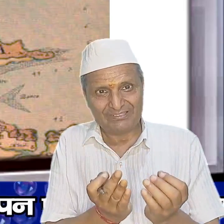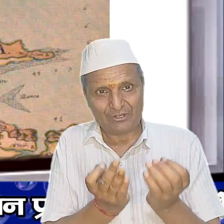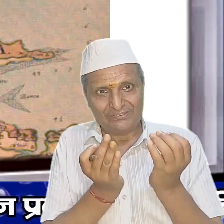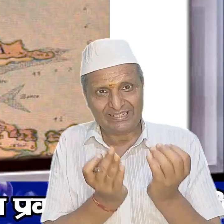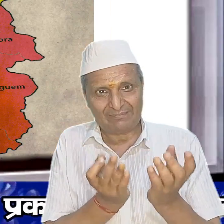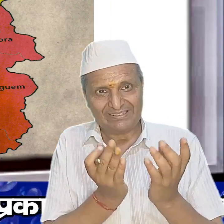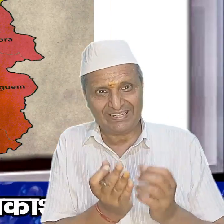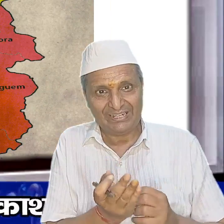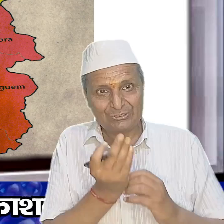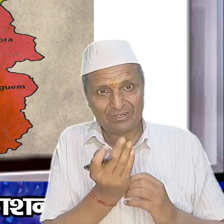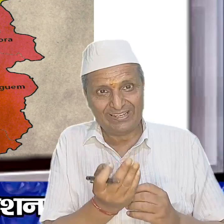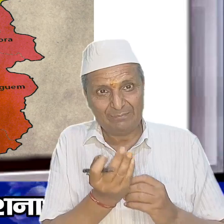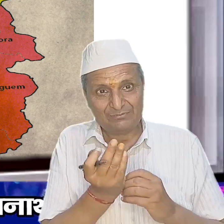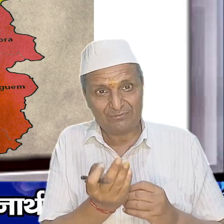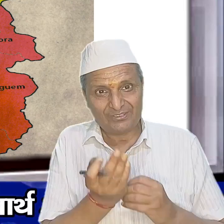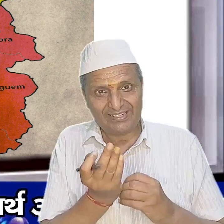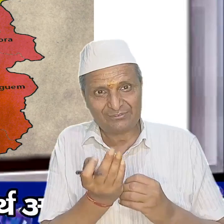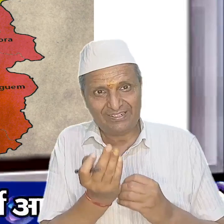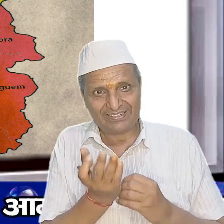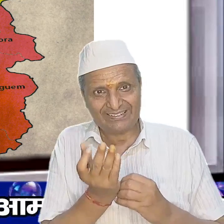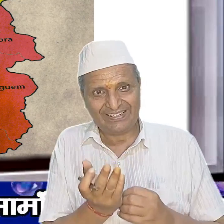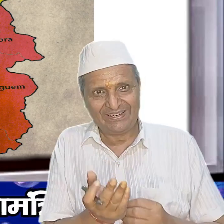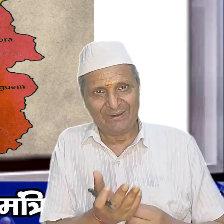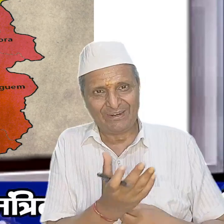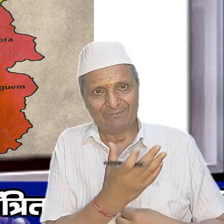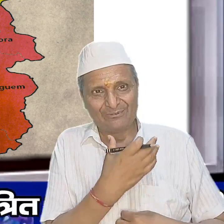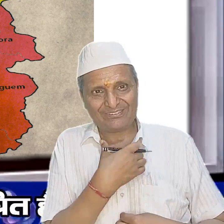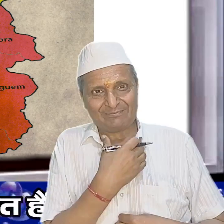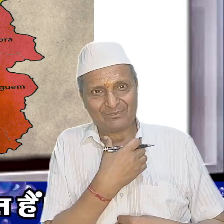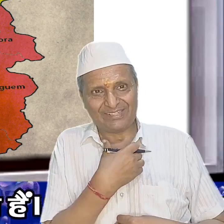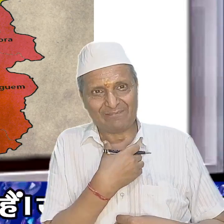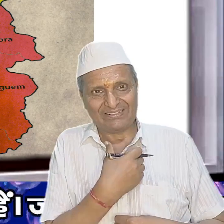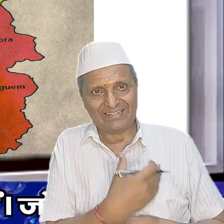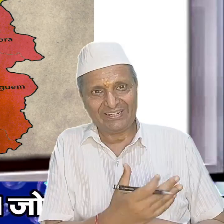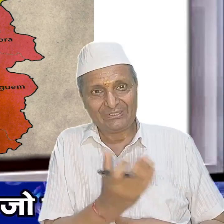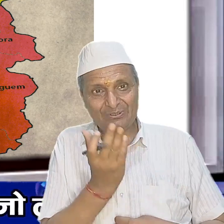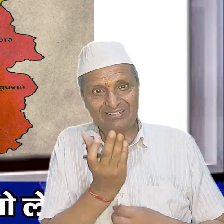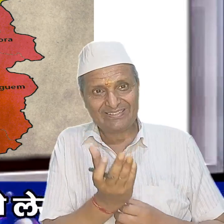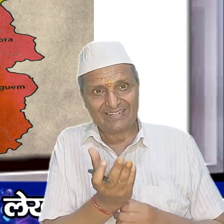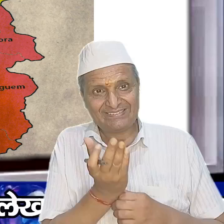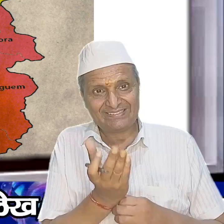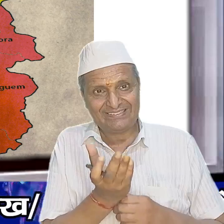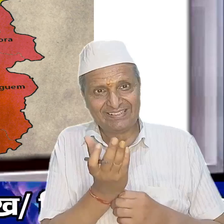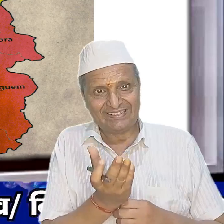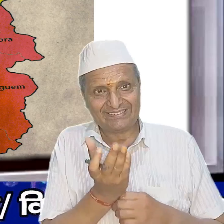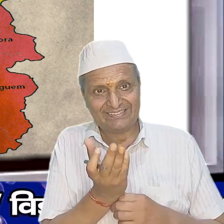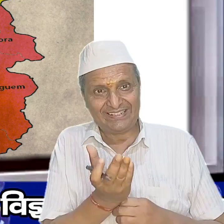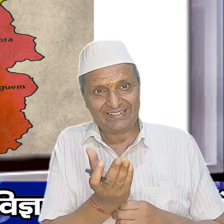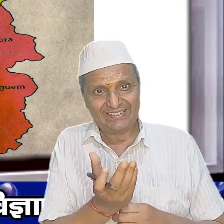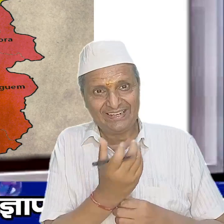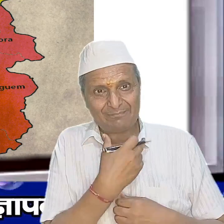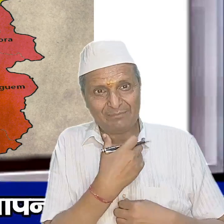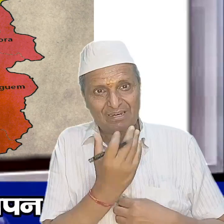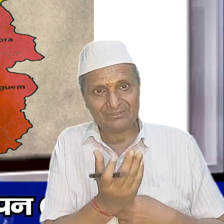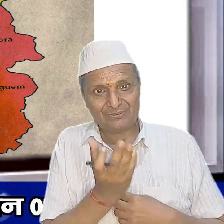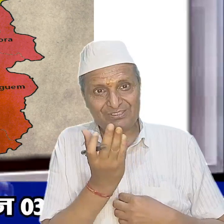है, श्रद्धाओं को तोड़ती है, लोगों को ईसाई बनाती है, बच्चियों को कम कपड़े पहनने के लिए कहती है, ईसाई धर्म का बकायदा